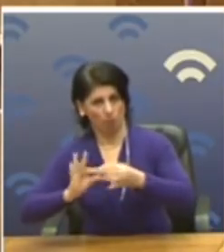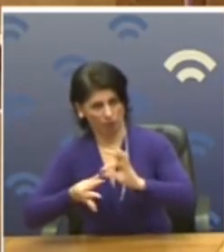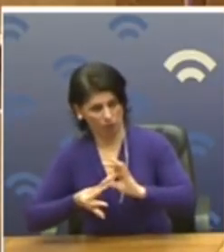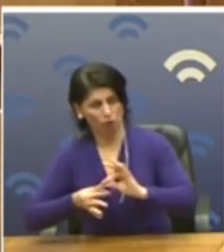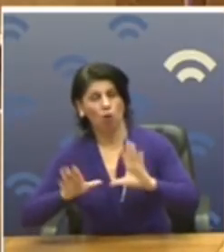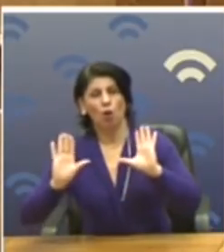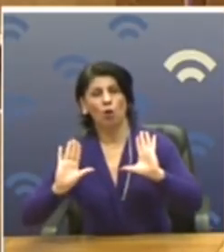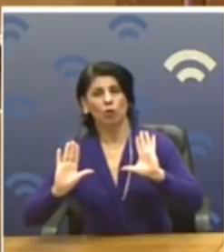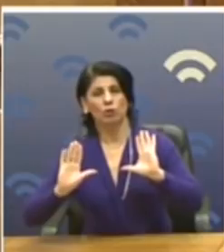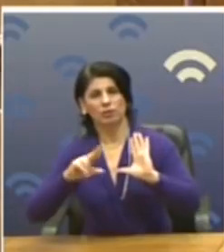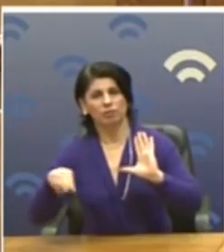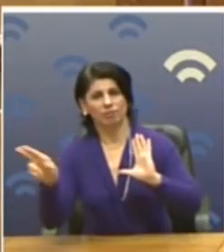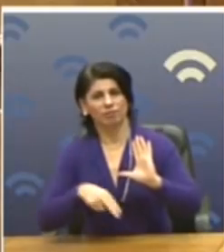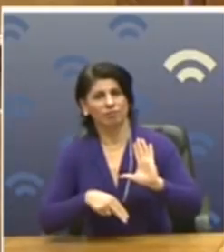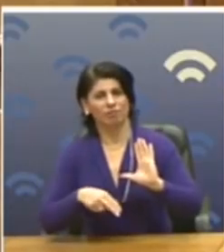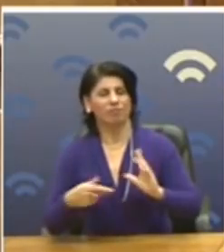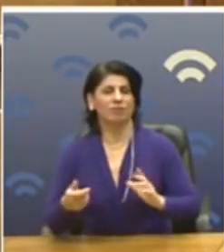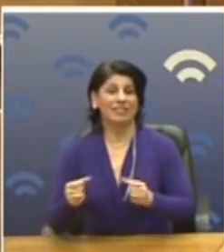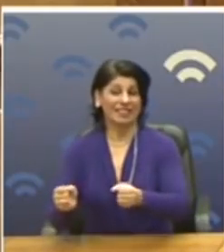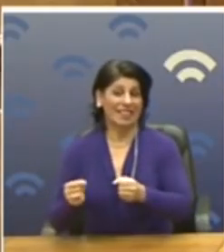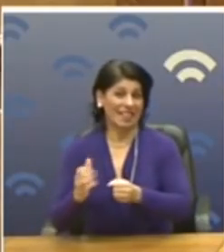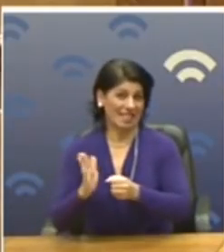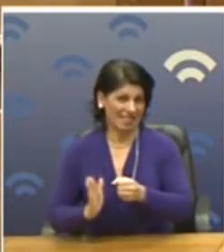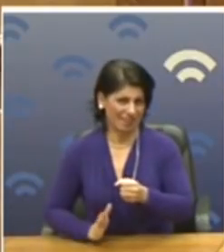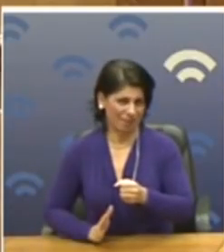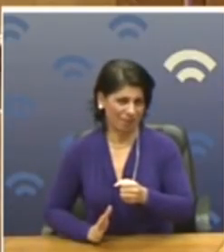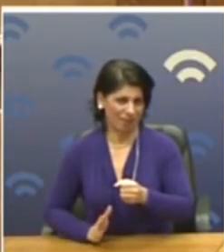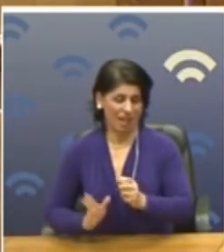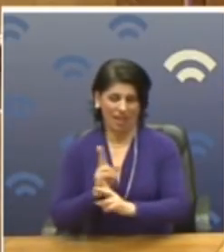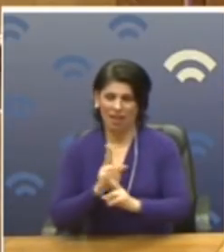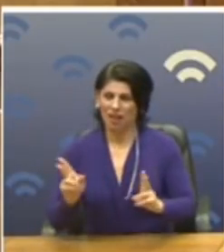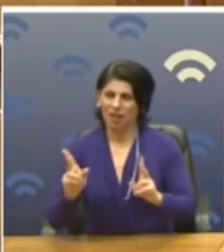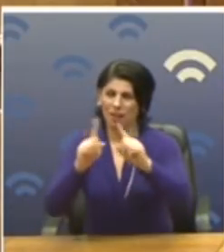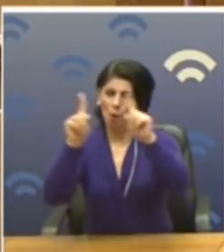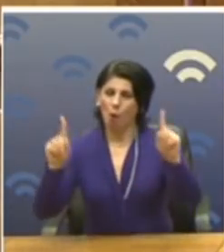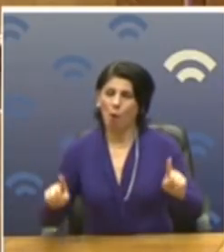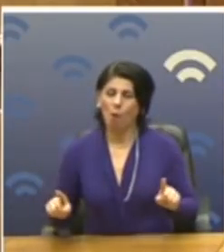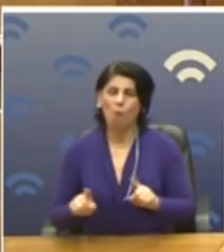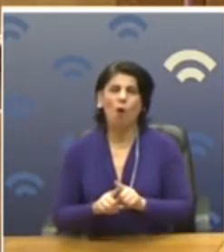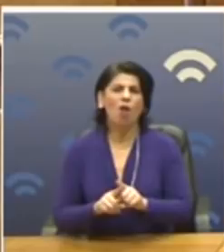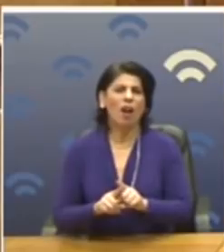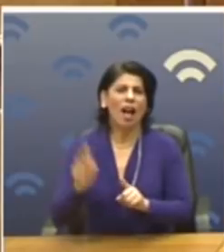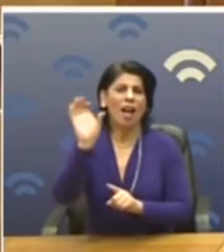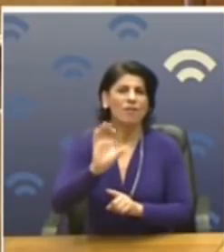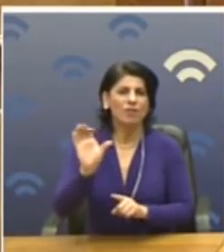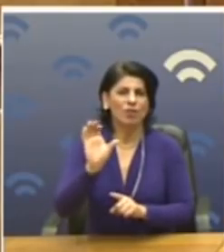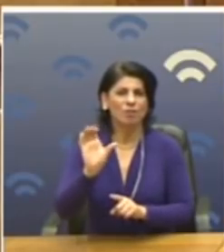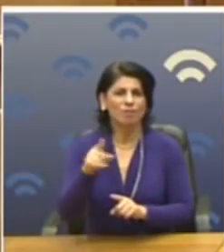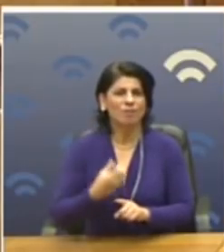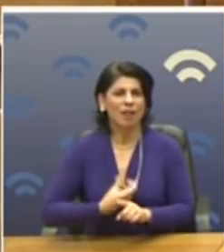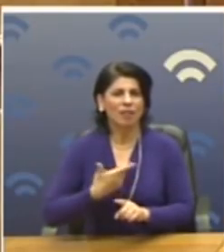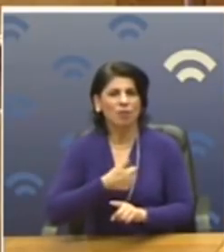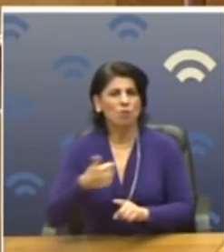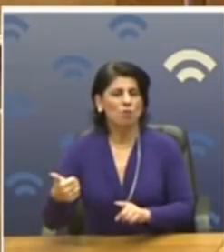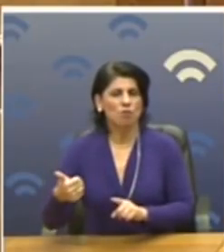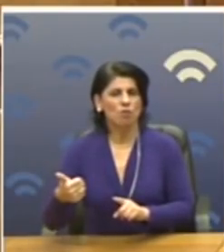να ματαιώσουν την κρίση. Η διαπάλη για τα ευρωομόλογα ή τα κορονομόλογα τέλος πάντων εκφράζει απλά τις